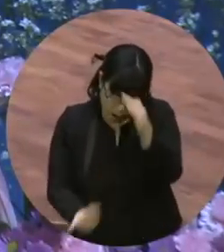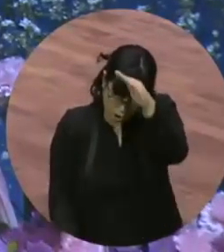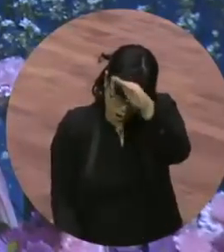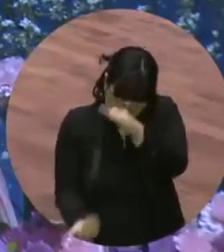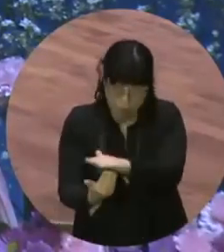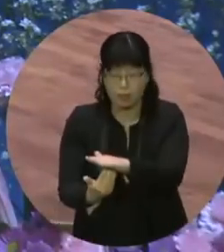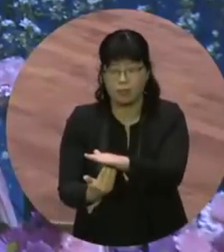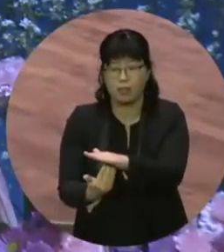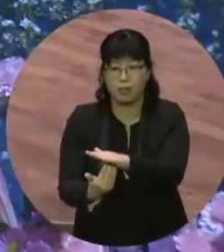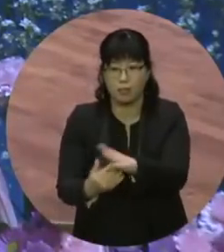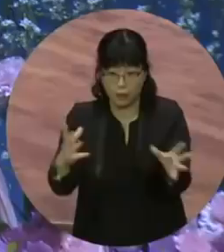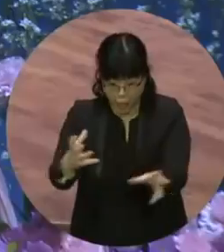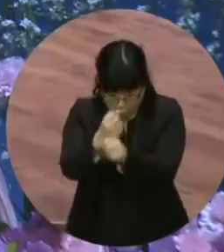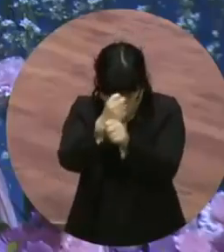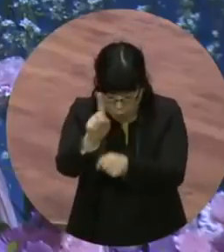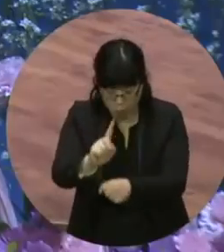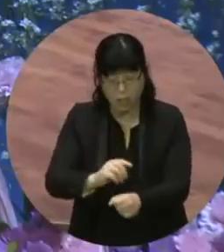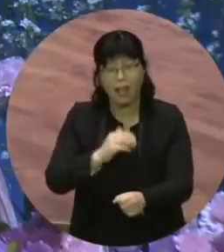전능하신 하나님.